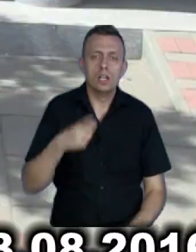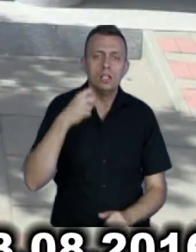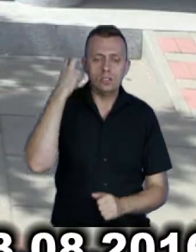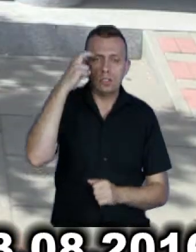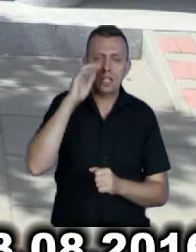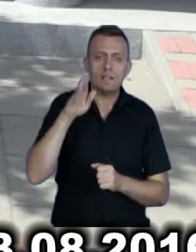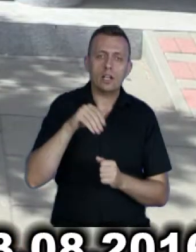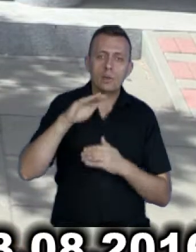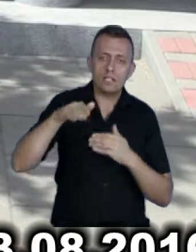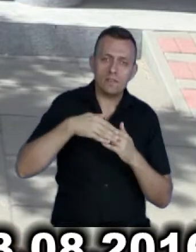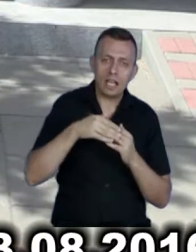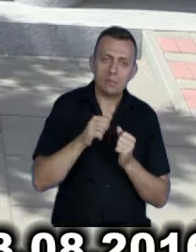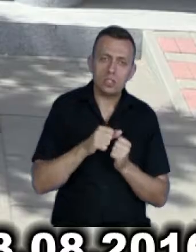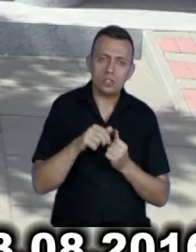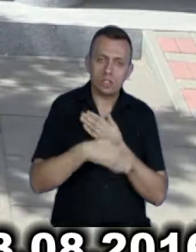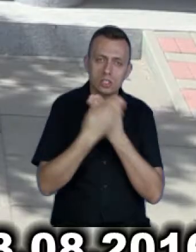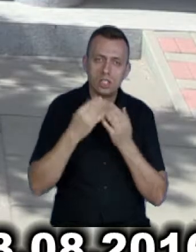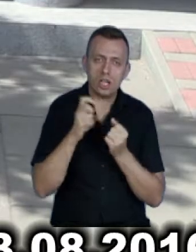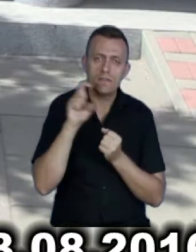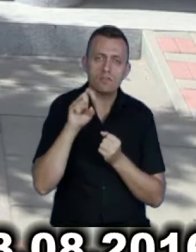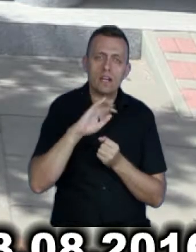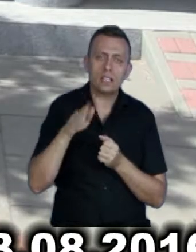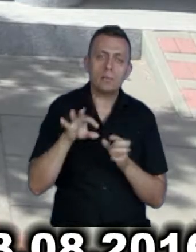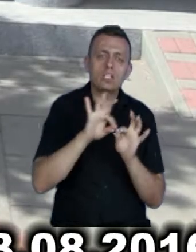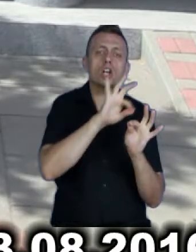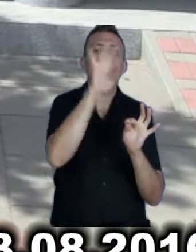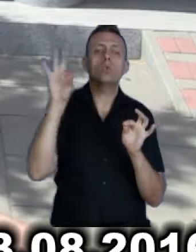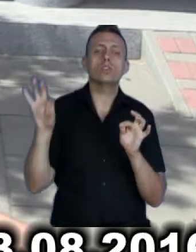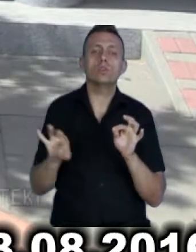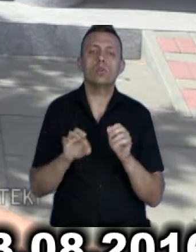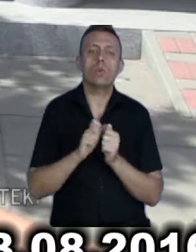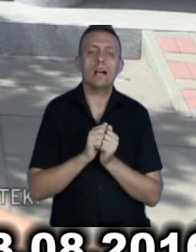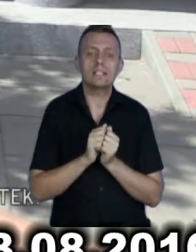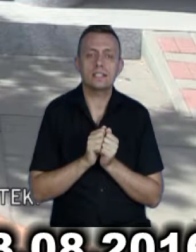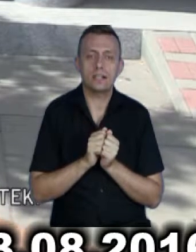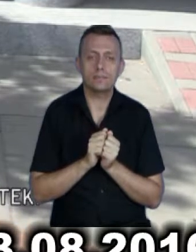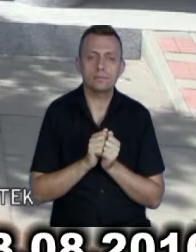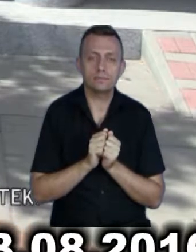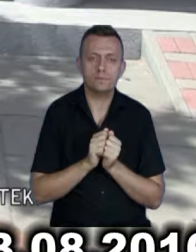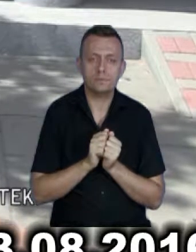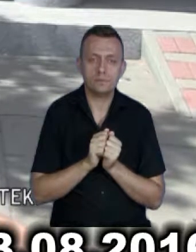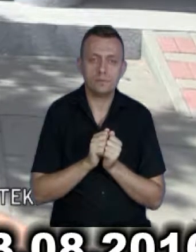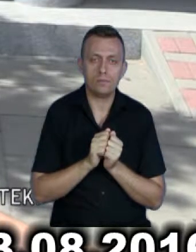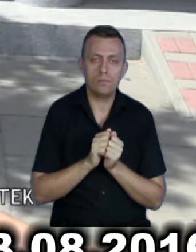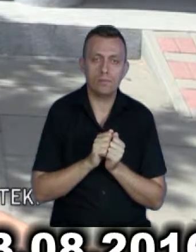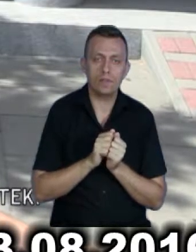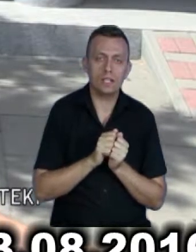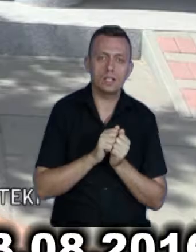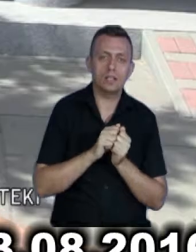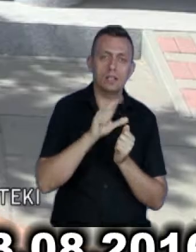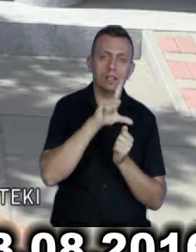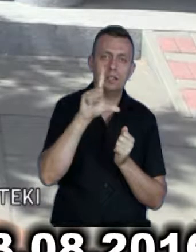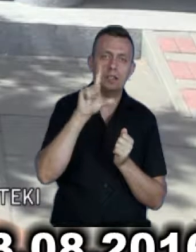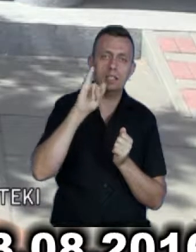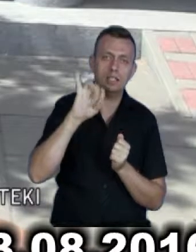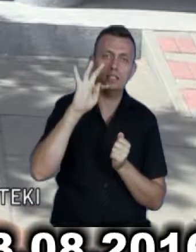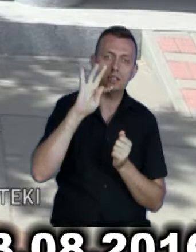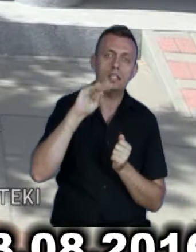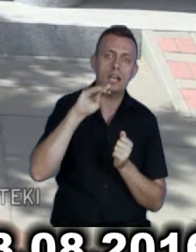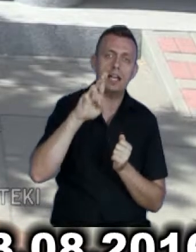zbijaka. Rysowaliśmy, bawiliśmy się na dworzu, poznawaliśmy się, słuchaliśmy jak pani czyta książki i